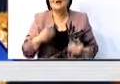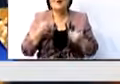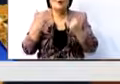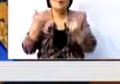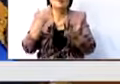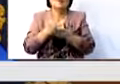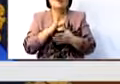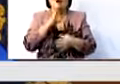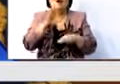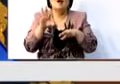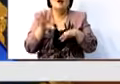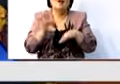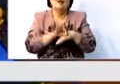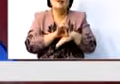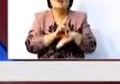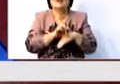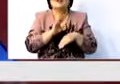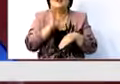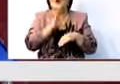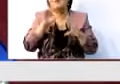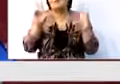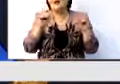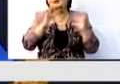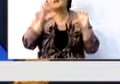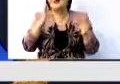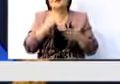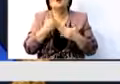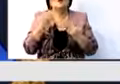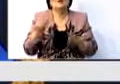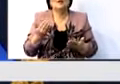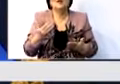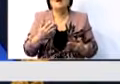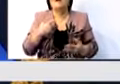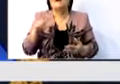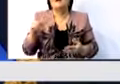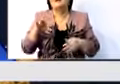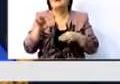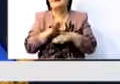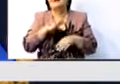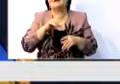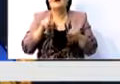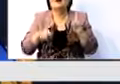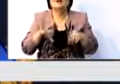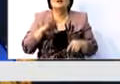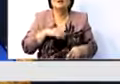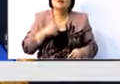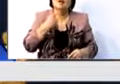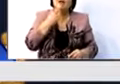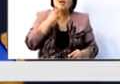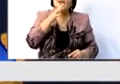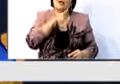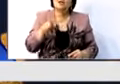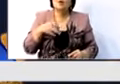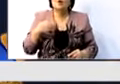Құдайға шүкір. Әйел бақыты деген осы бақытымда, барымда, нарымда осы. Ер зайыпты болғаннан кейін арасында неше түрлі қиылық замандар өтеді,